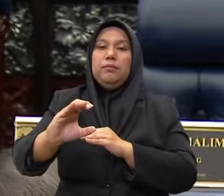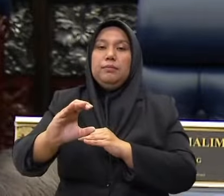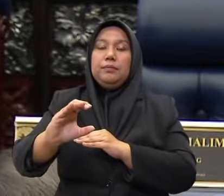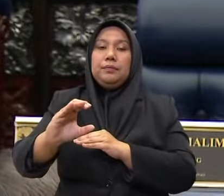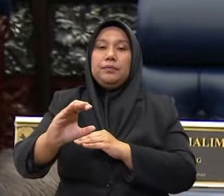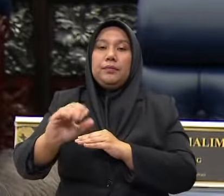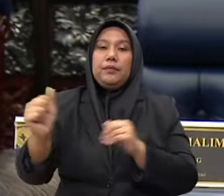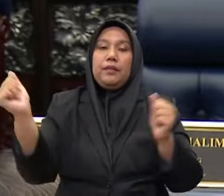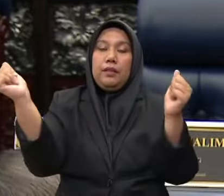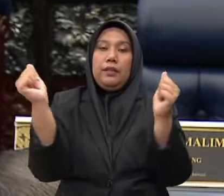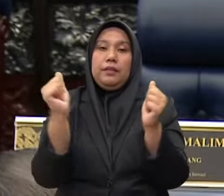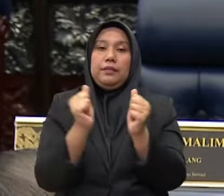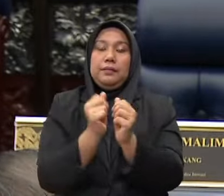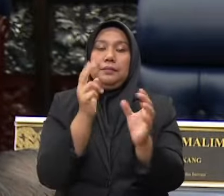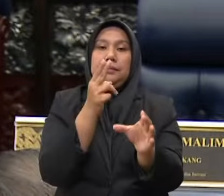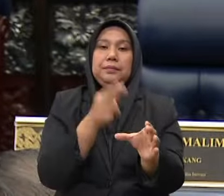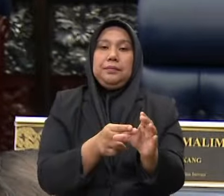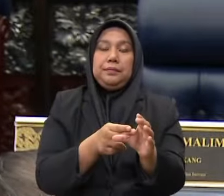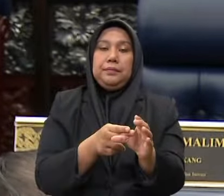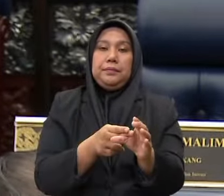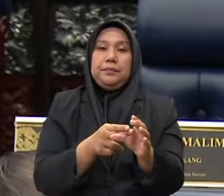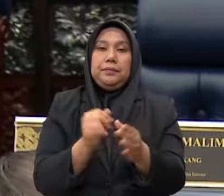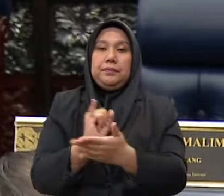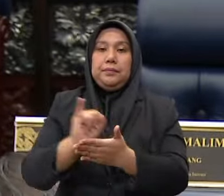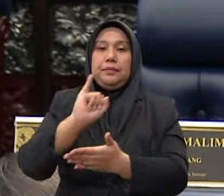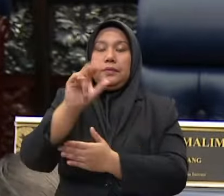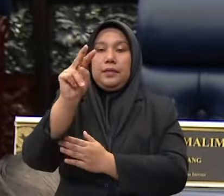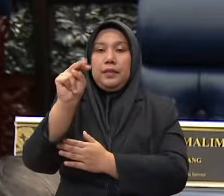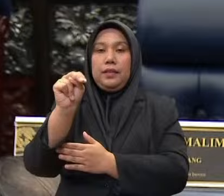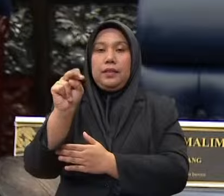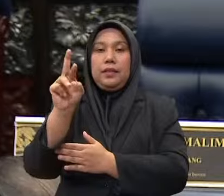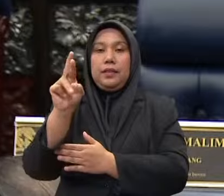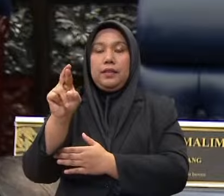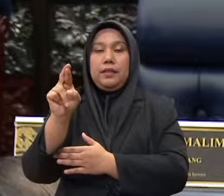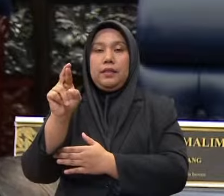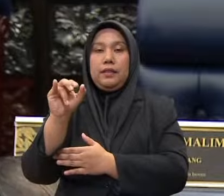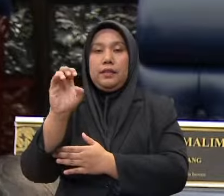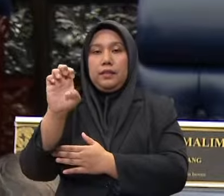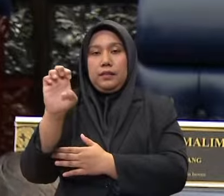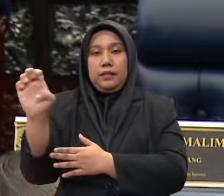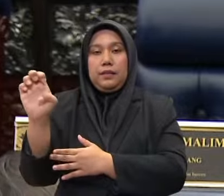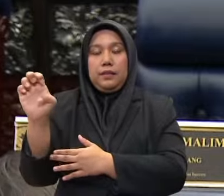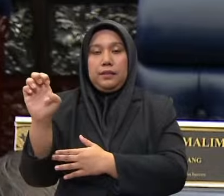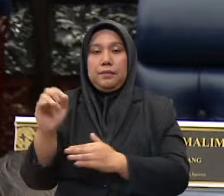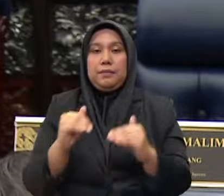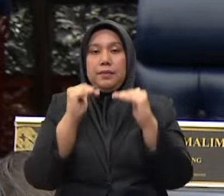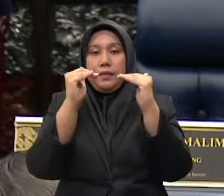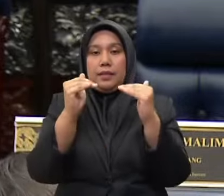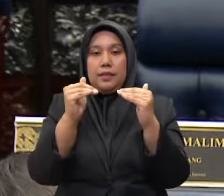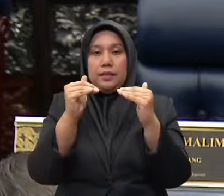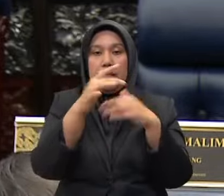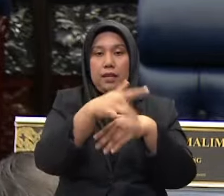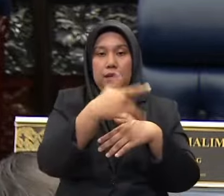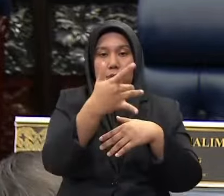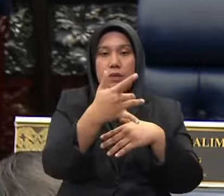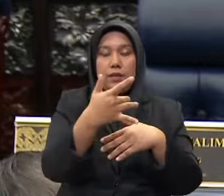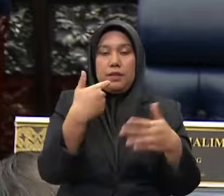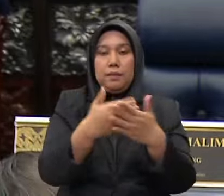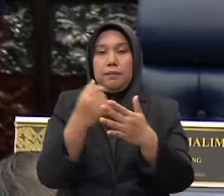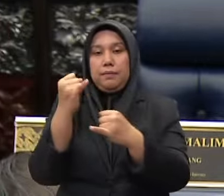dengan untuk terlibat di dalam industri nrree daripada peringkat awal sehingga ke peringkat